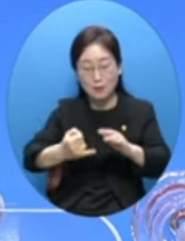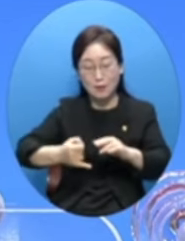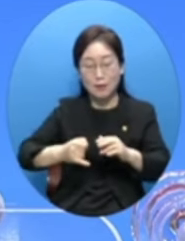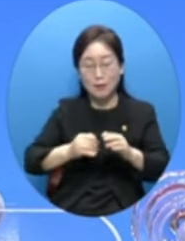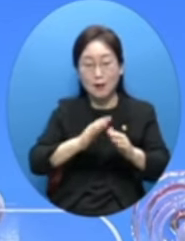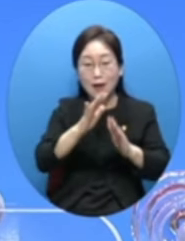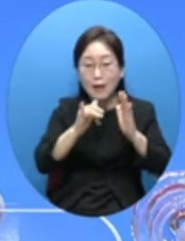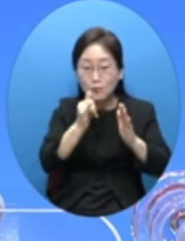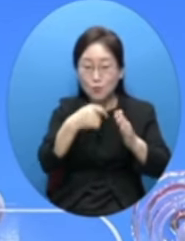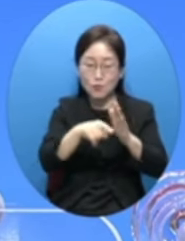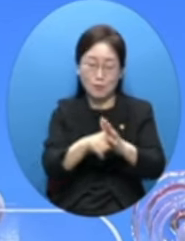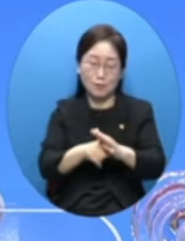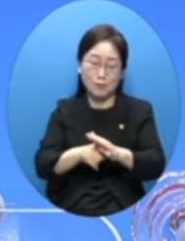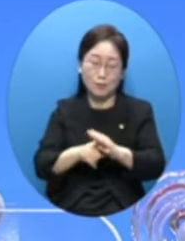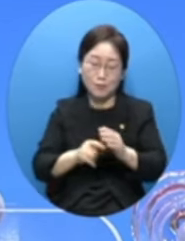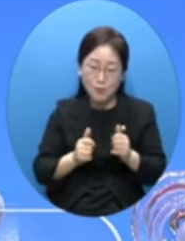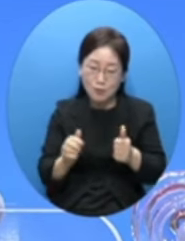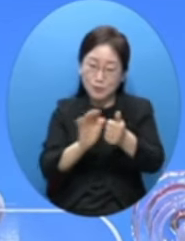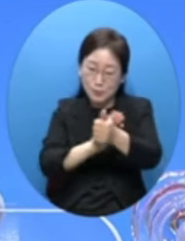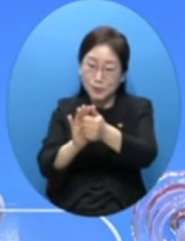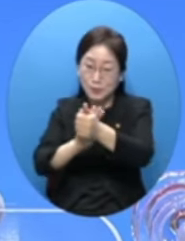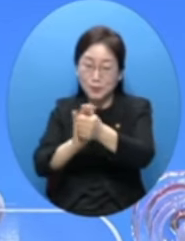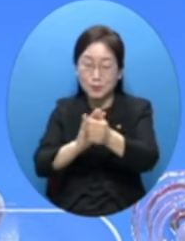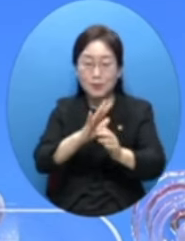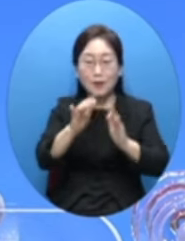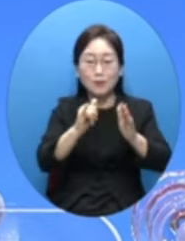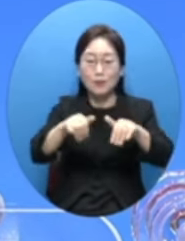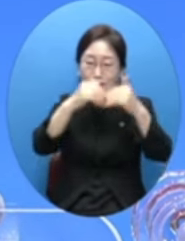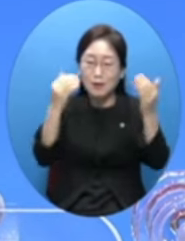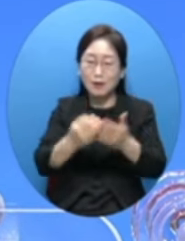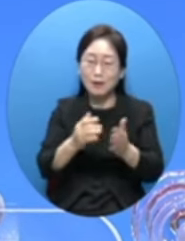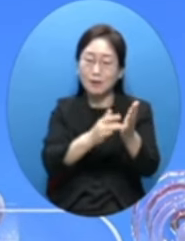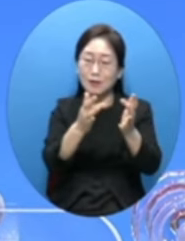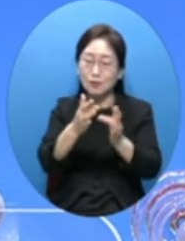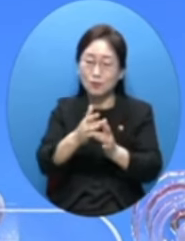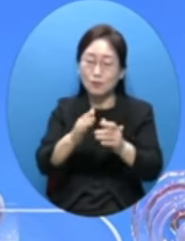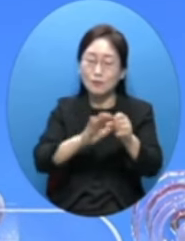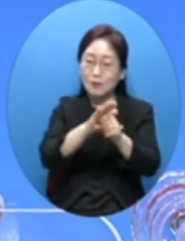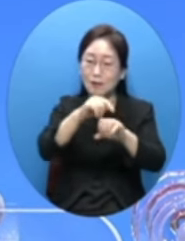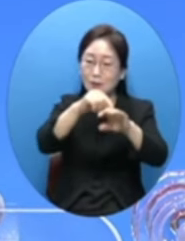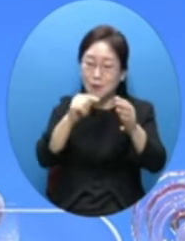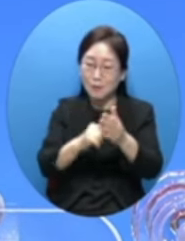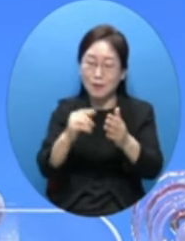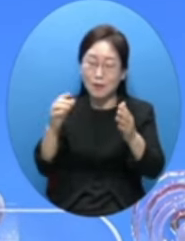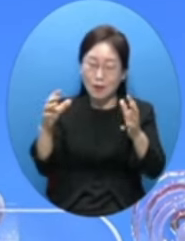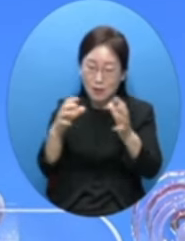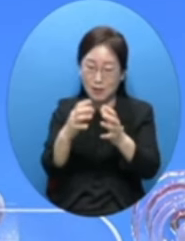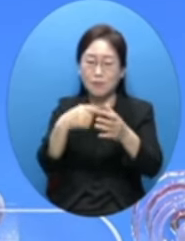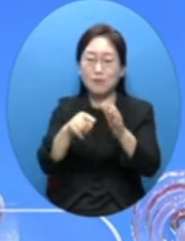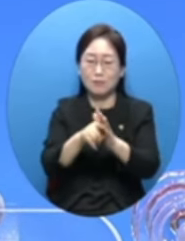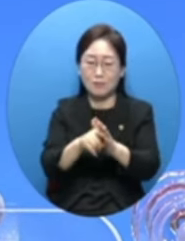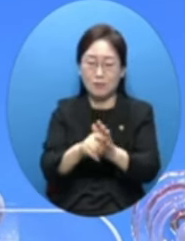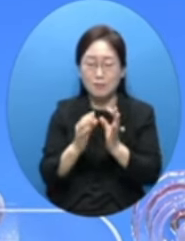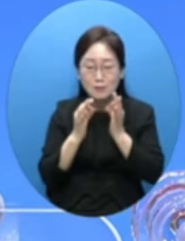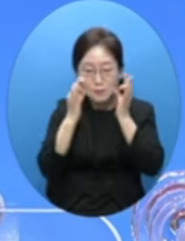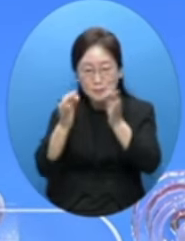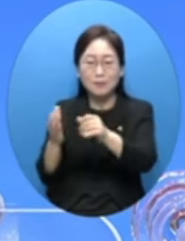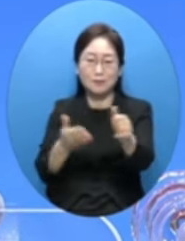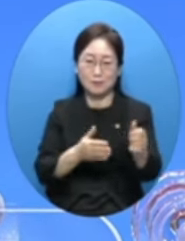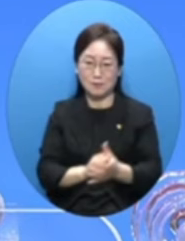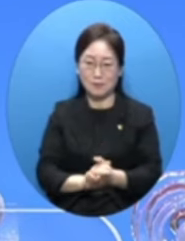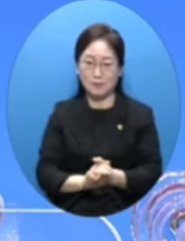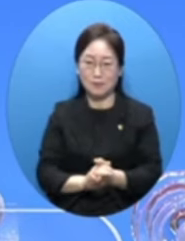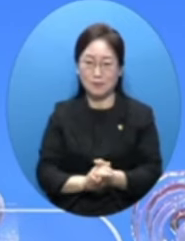가족을 돌보면서 온 가족이 주님 안에서 예수의 사랑을 하나 되게 모든 노력을 아끼지 않아야 할 것입니다.